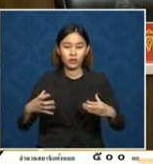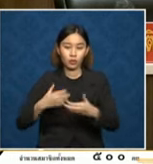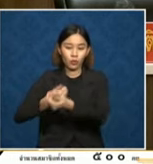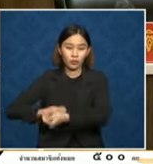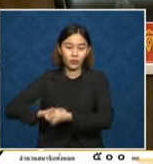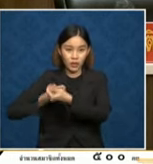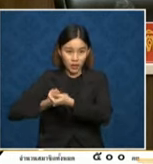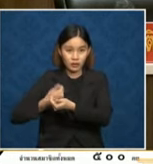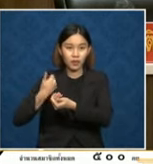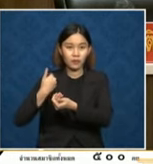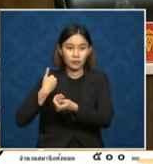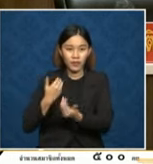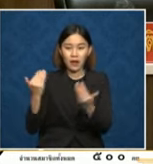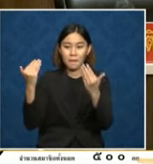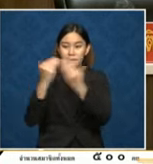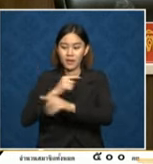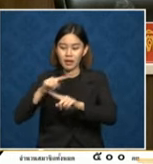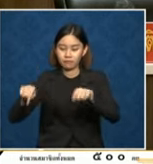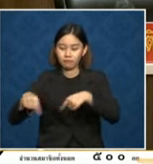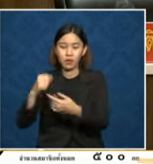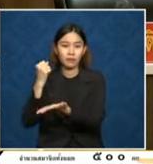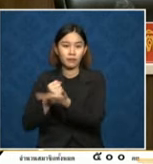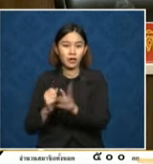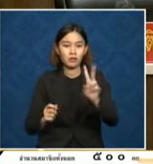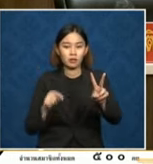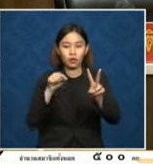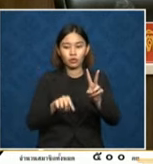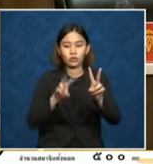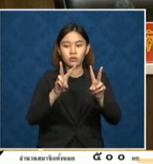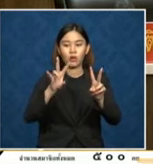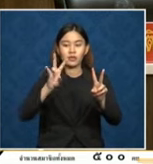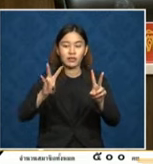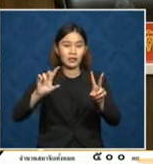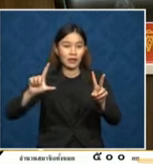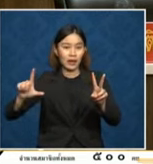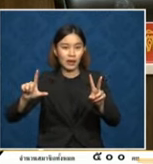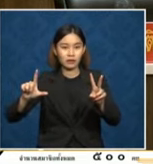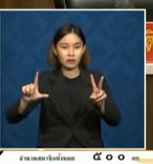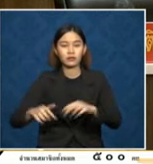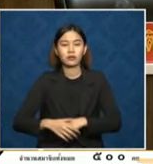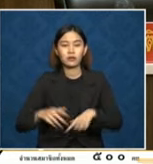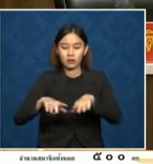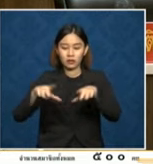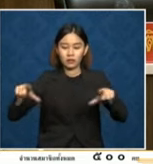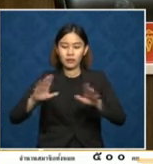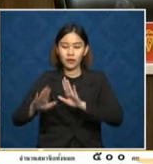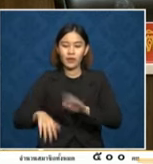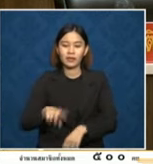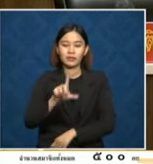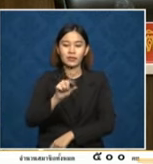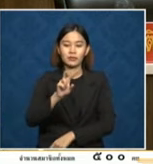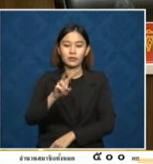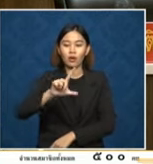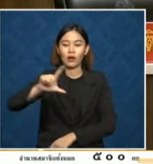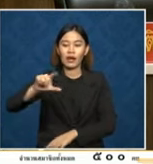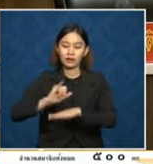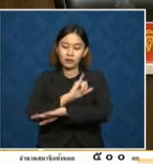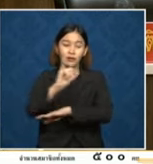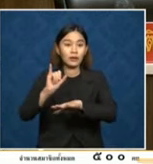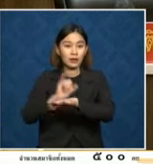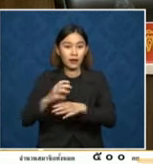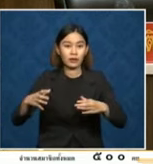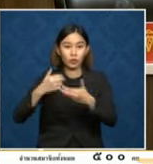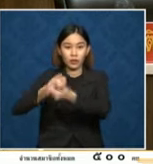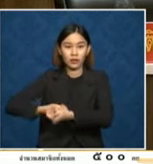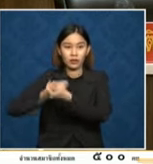าคุณสมบัติการเปลี่ยนเป็นโฉนดจำนวน 2.27 ล้านแปลงเนื้อที่ประมาณ22ล้านไร่ครับท่านประธานเกษตรกรจ